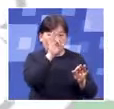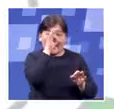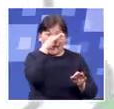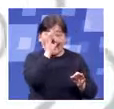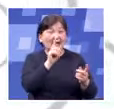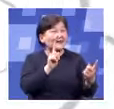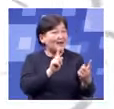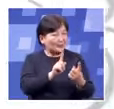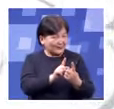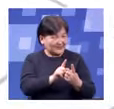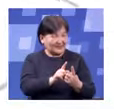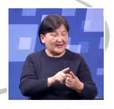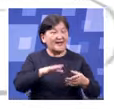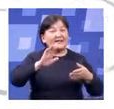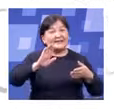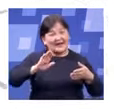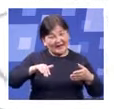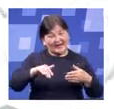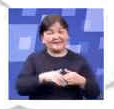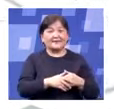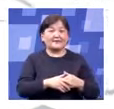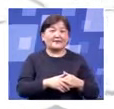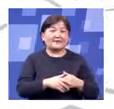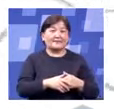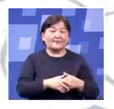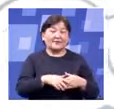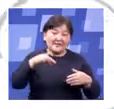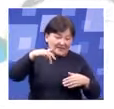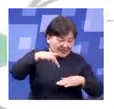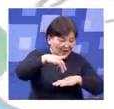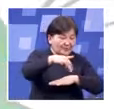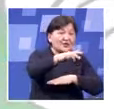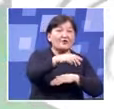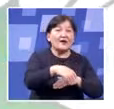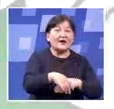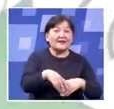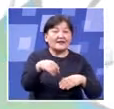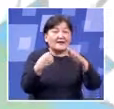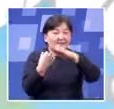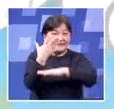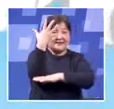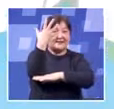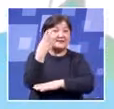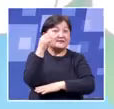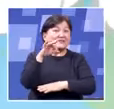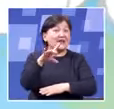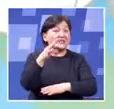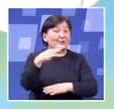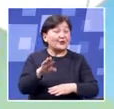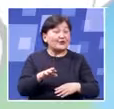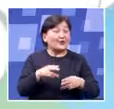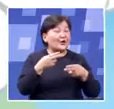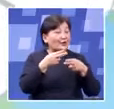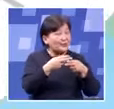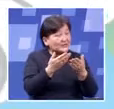Зүйтэй гахаатай уулздаг бахан. Дараа нь цааш явсаар царс модтой уулзаж тусламж гуйдаг